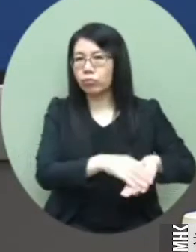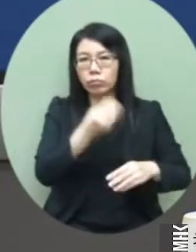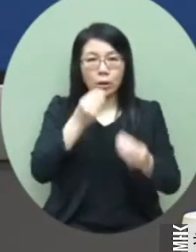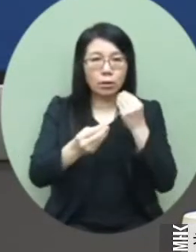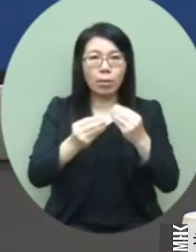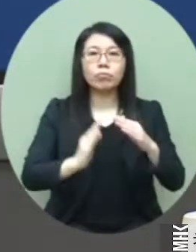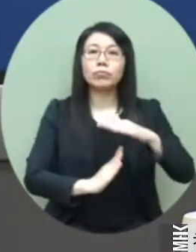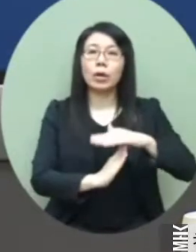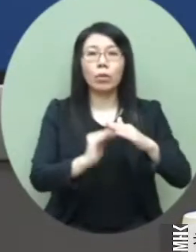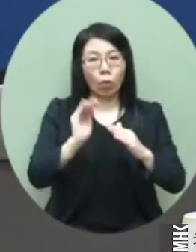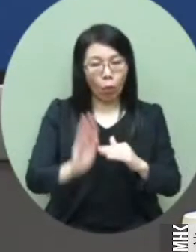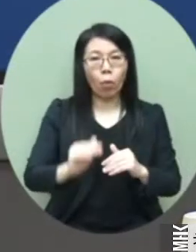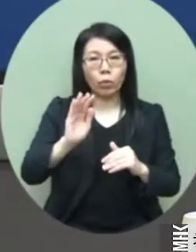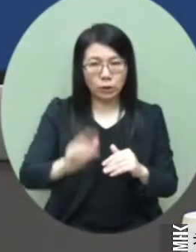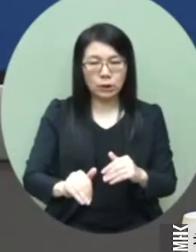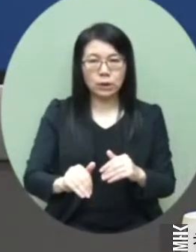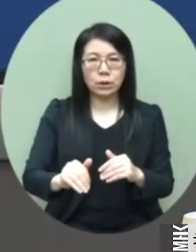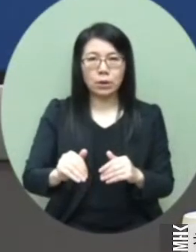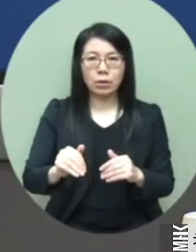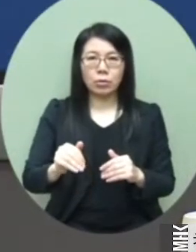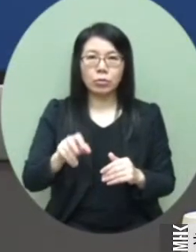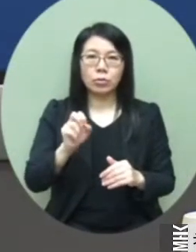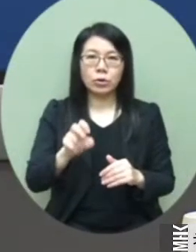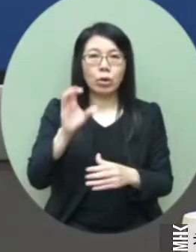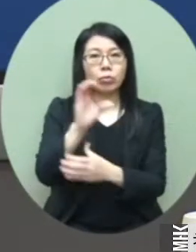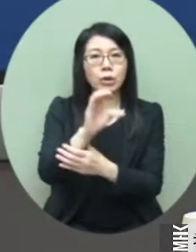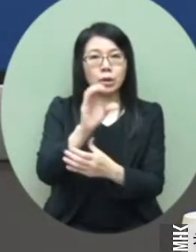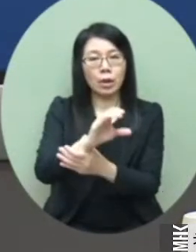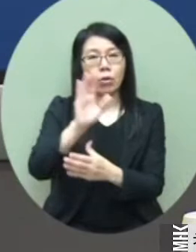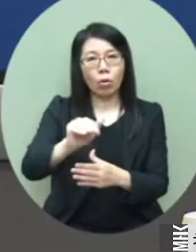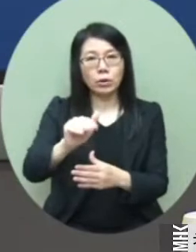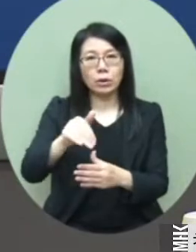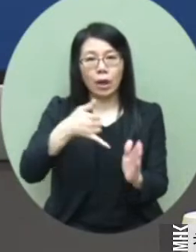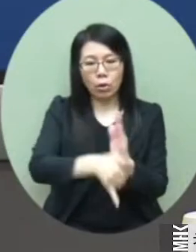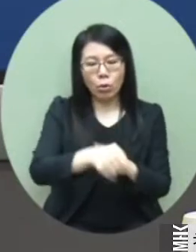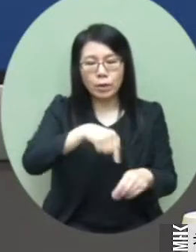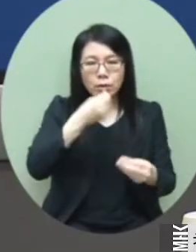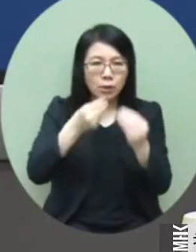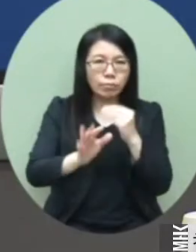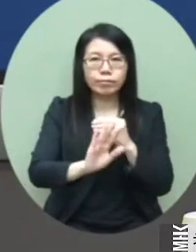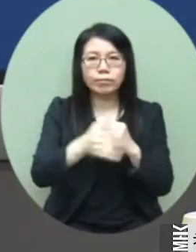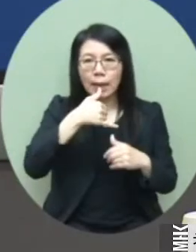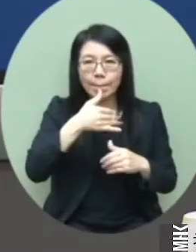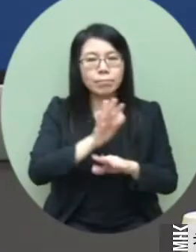樣嘢。咁戲院就照開返啦，不過就係冇得入戲院食嘢咁解啫。